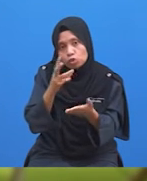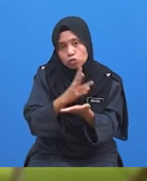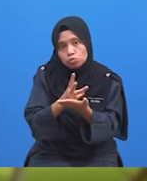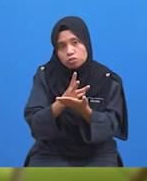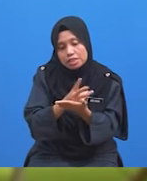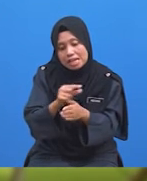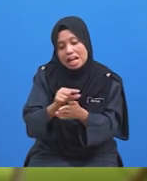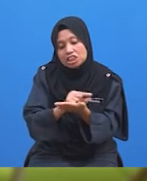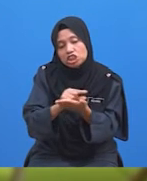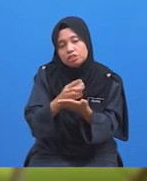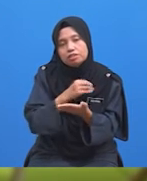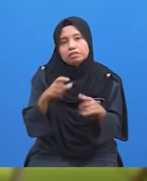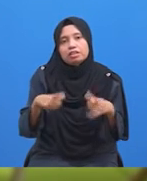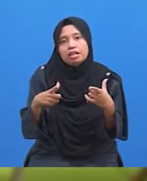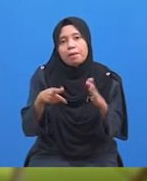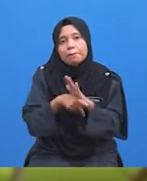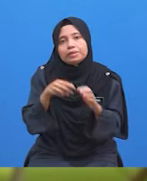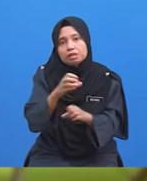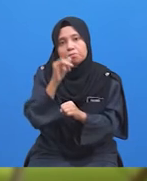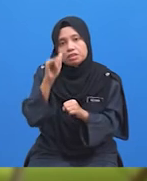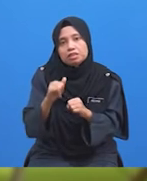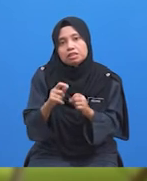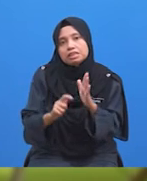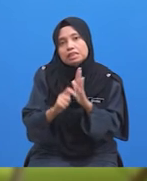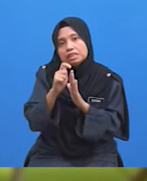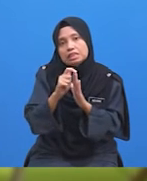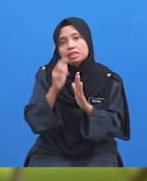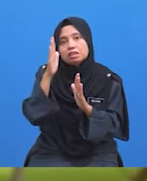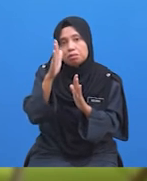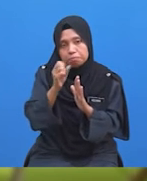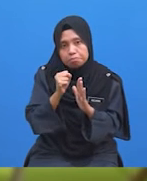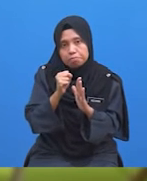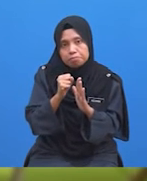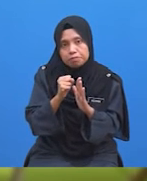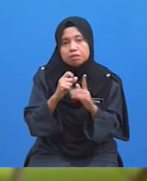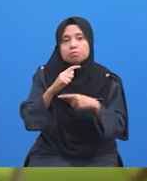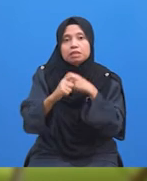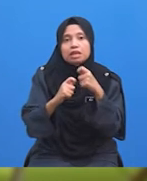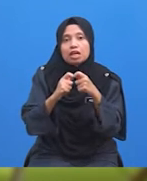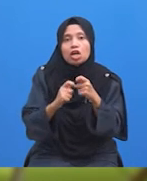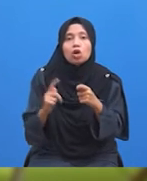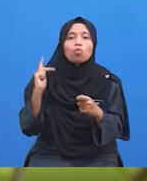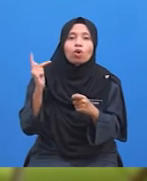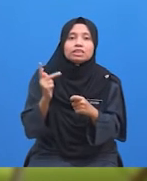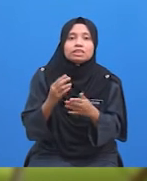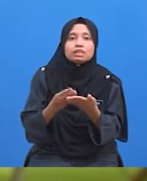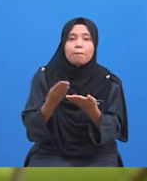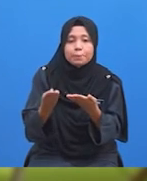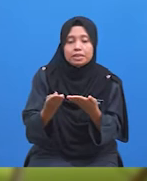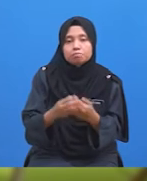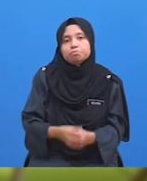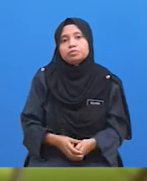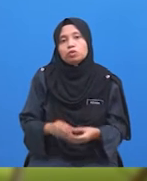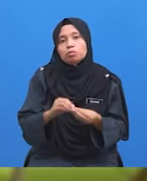penduduk pendapatan yang tinggi dapat meningkatkan lagi kuasa beli mereka